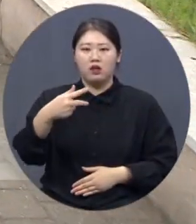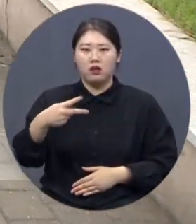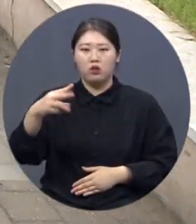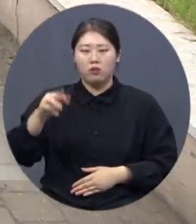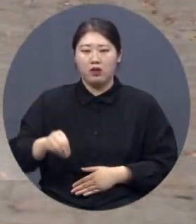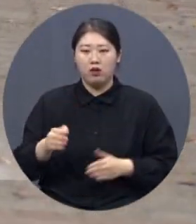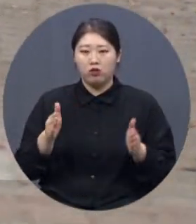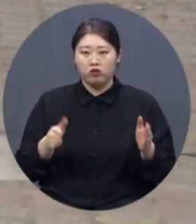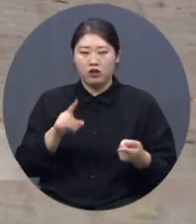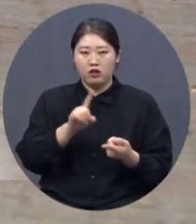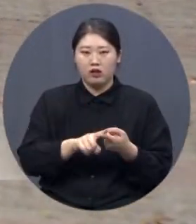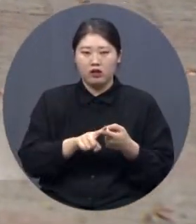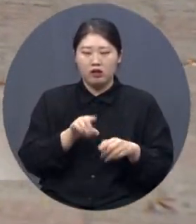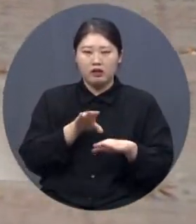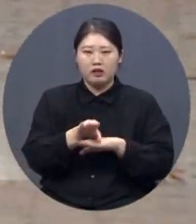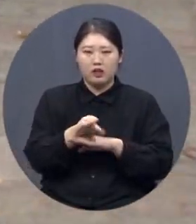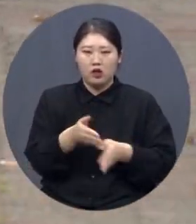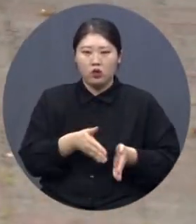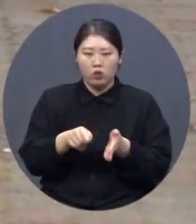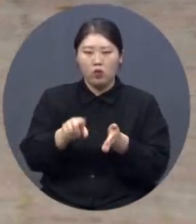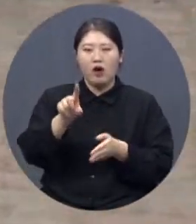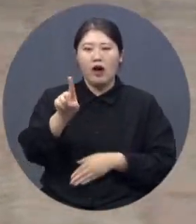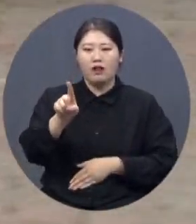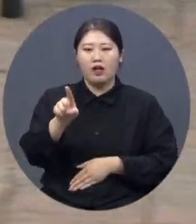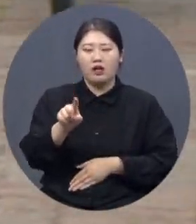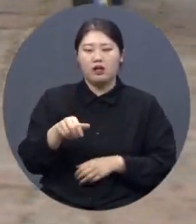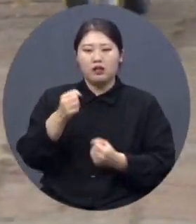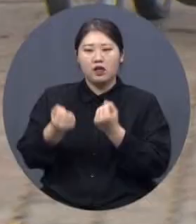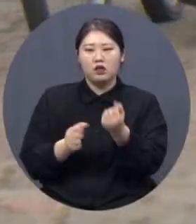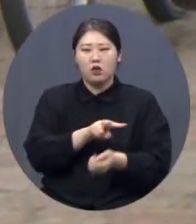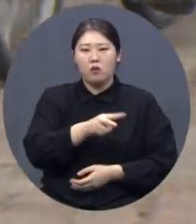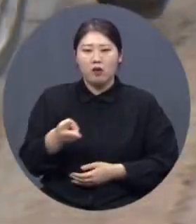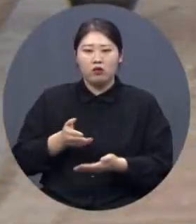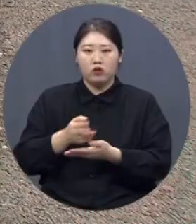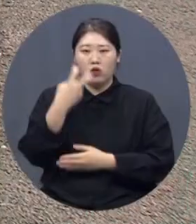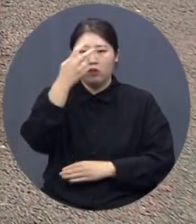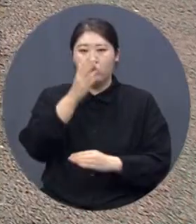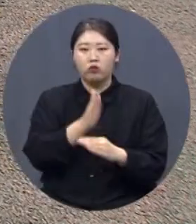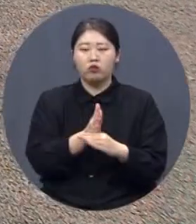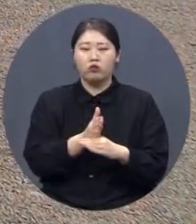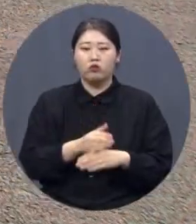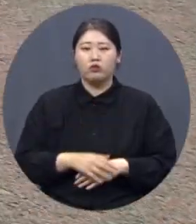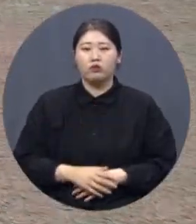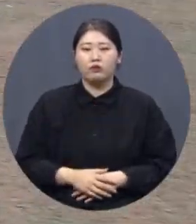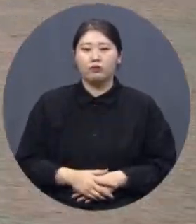가운데 한개 차로를 자전거 전용 도로로 조성하는 방안을 검토하고 있습니다.